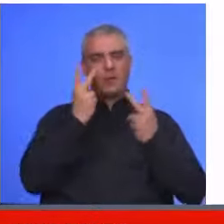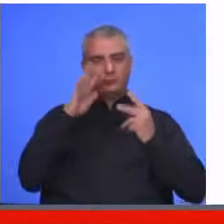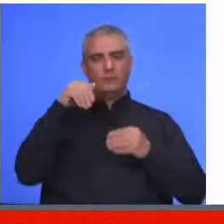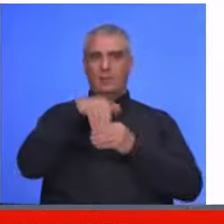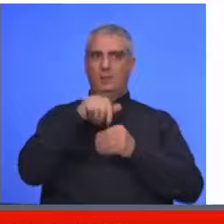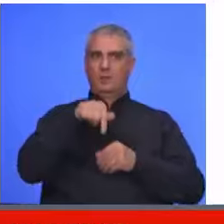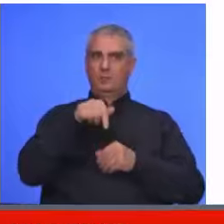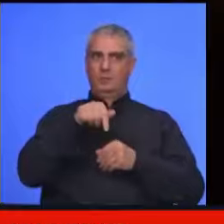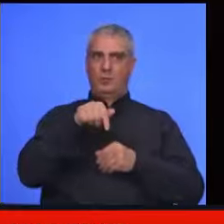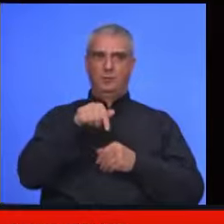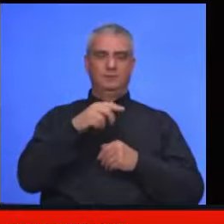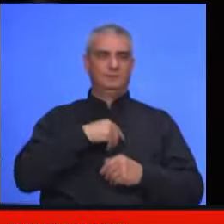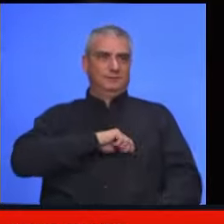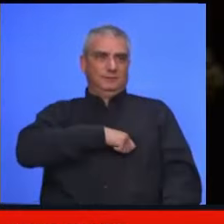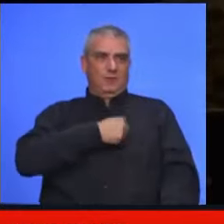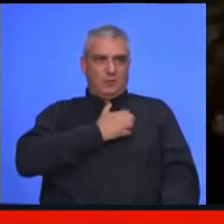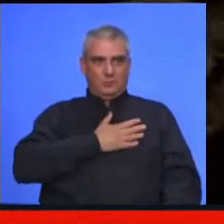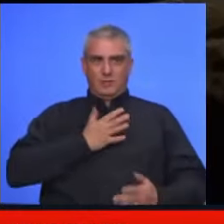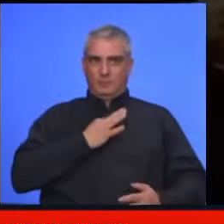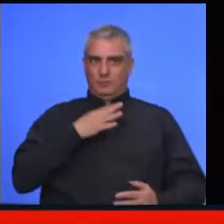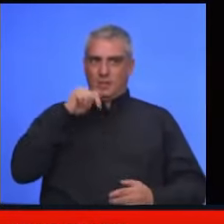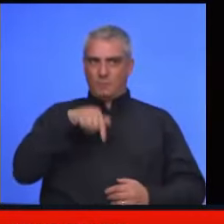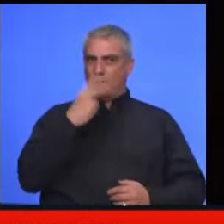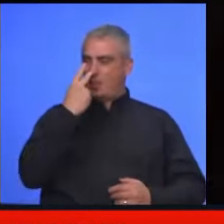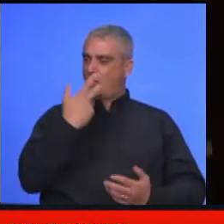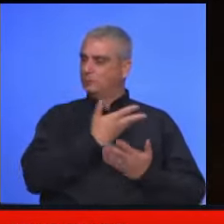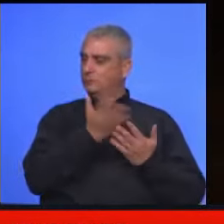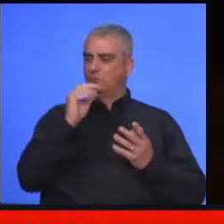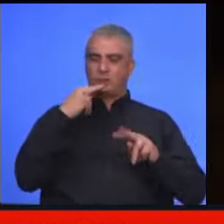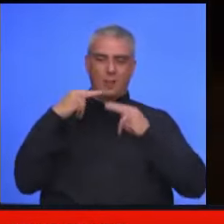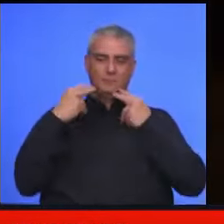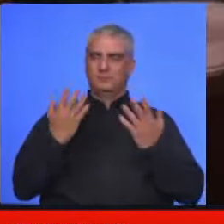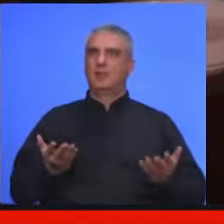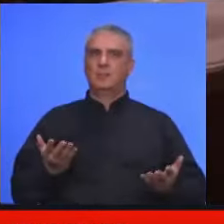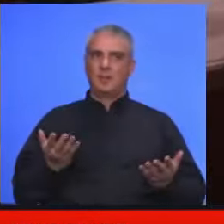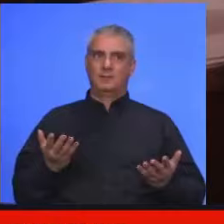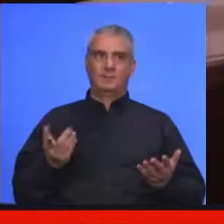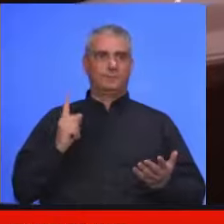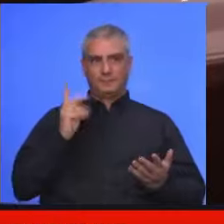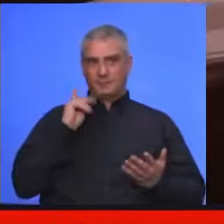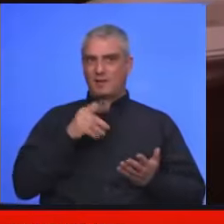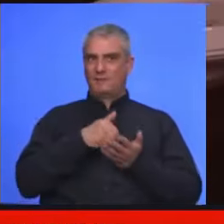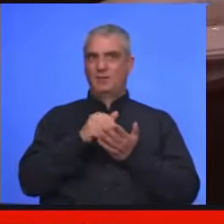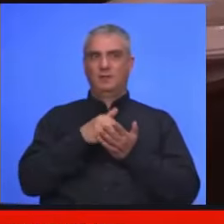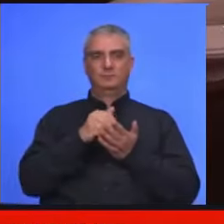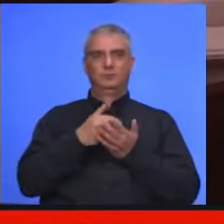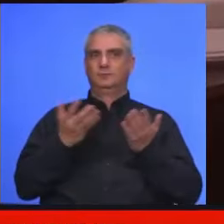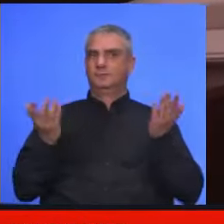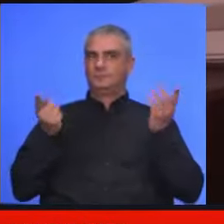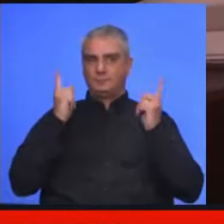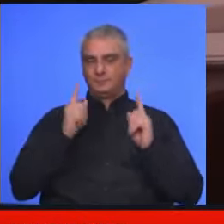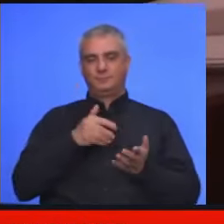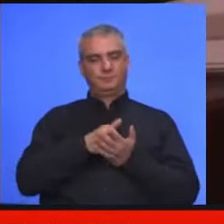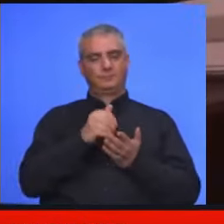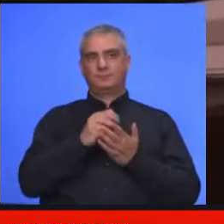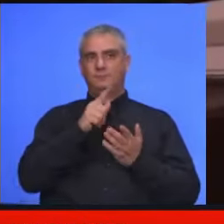כאן. זה צביקה בלב, אני רוצה שהבן שלי יהיה פה, לראות אותו פה בנוף של המסעדה. אבל זה חייב להמשיך. זה חייב להמשיך